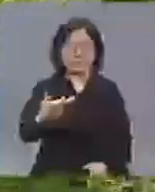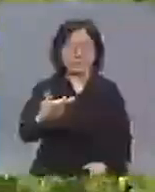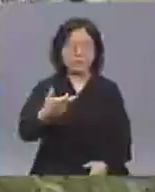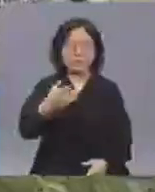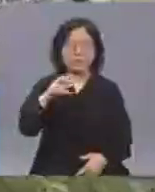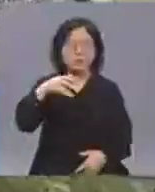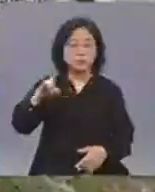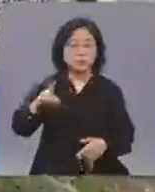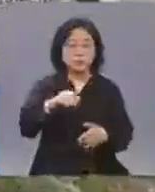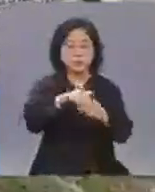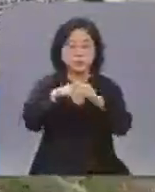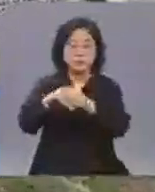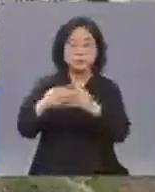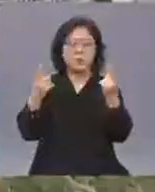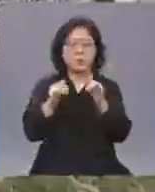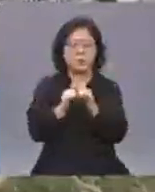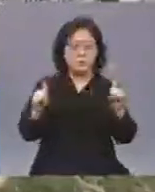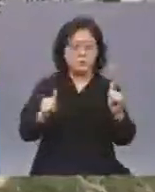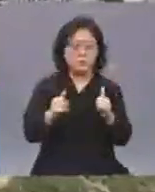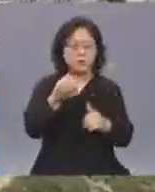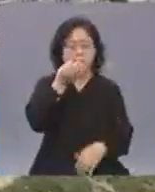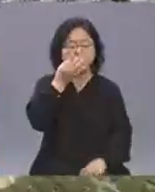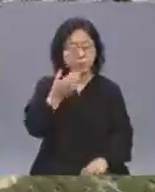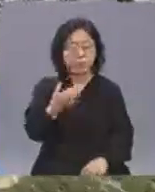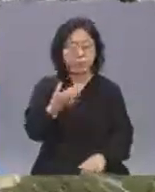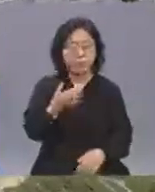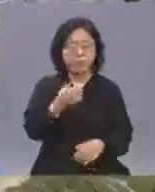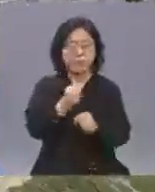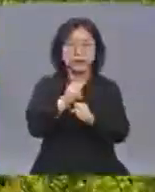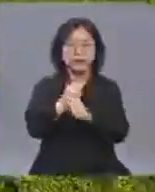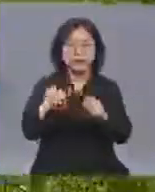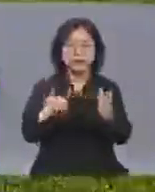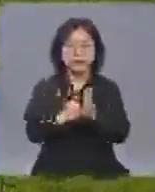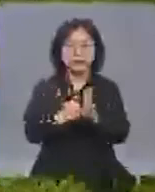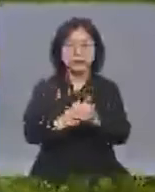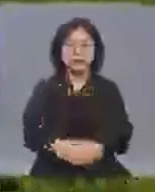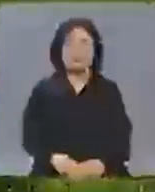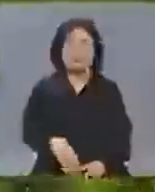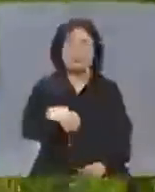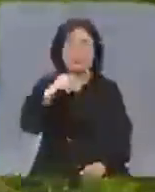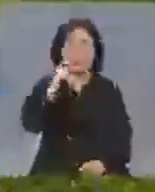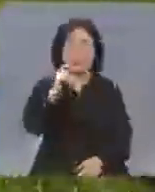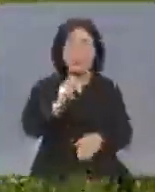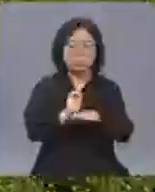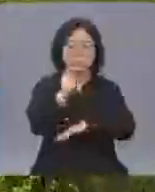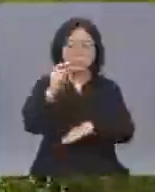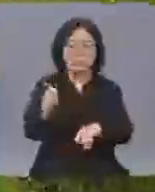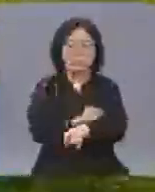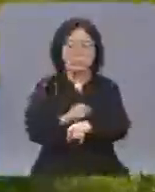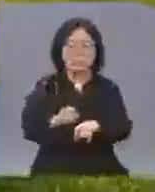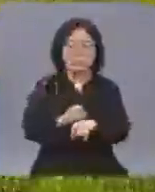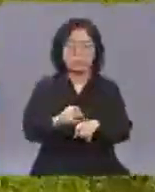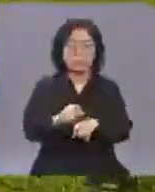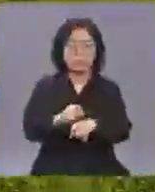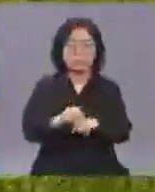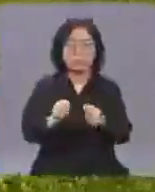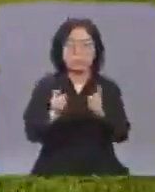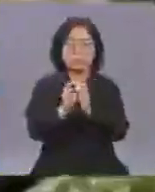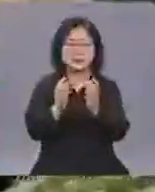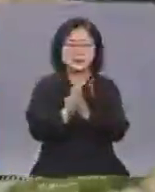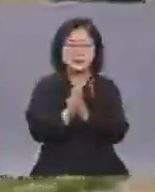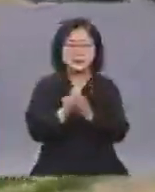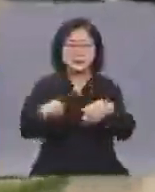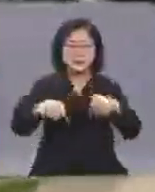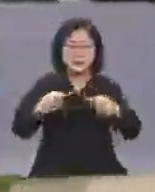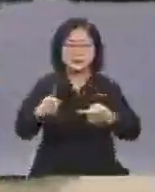경관단지를 조성해 관광객들에게 볼거리를 제공하고 있다고 밝혔습니다 고흥군은 특히 경관보전 직불 사업에